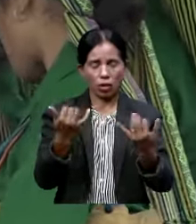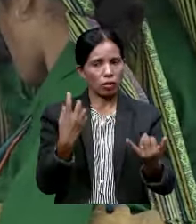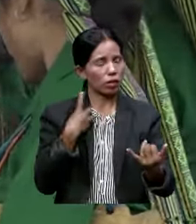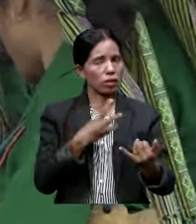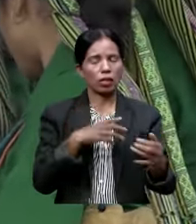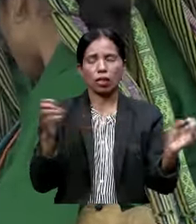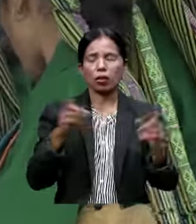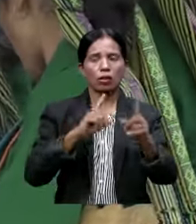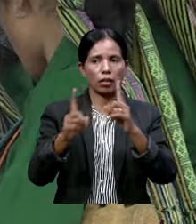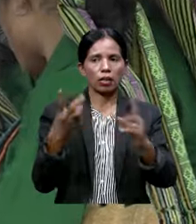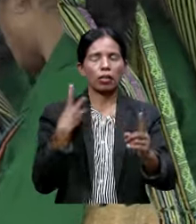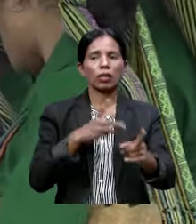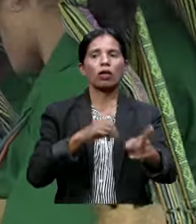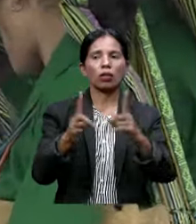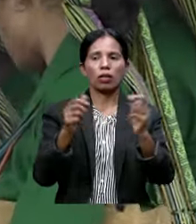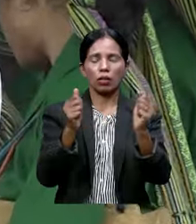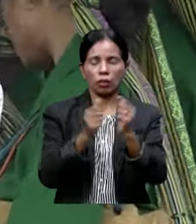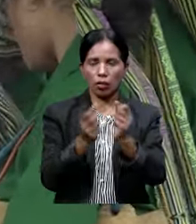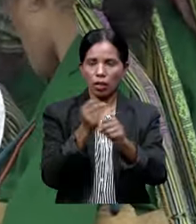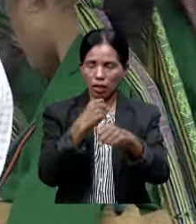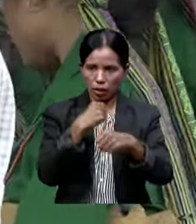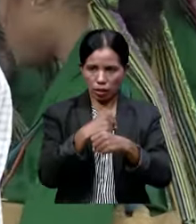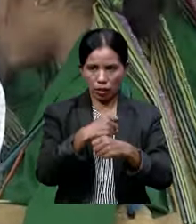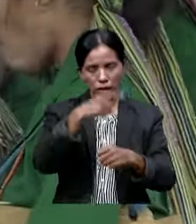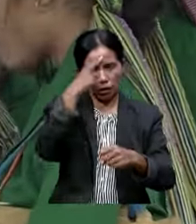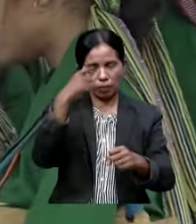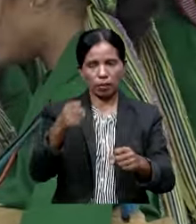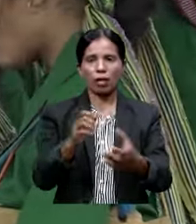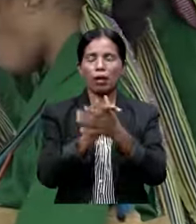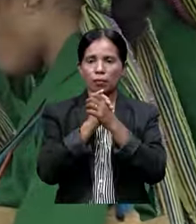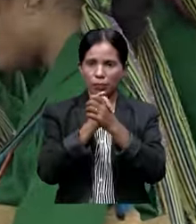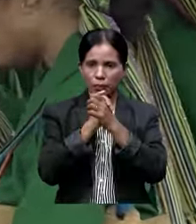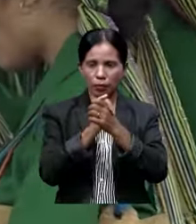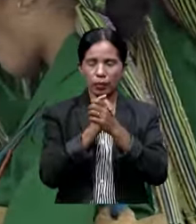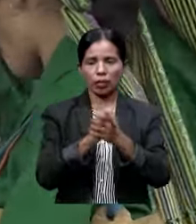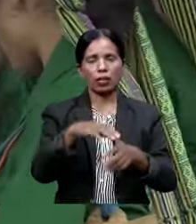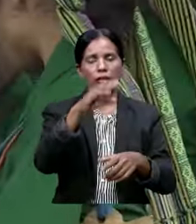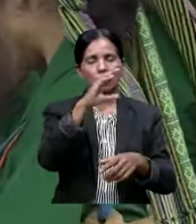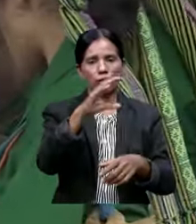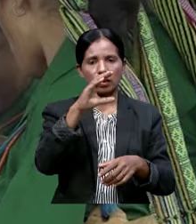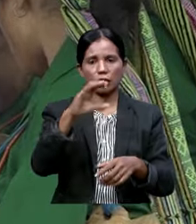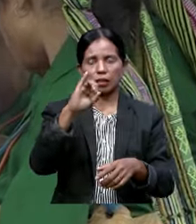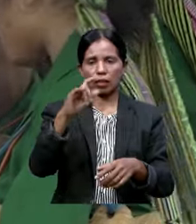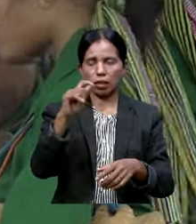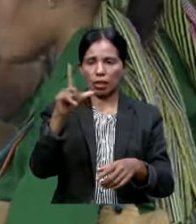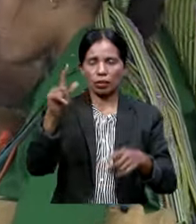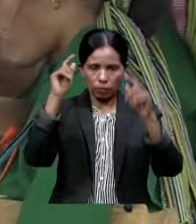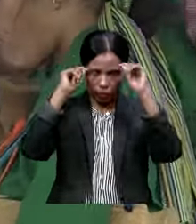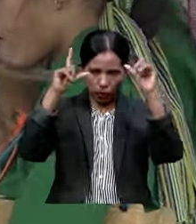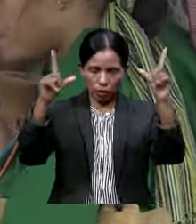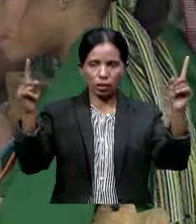mamo, mas ita kulia parhalo. Tambe dene ma parabens, ba sisi aite el Timor Leste,